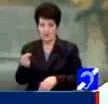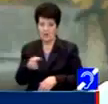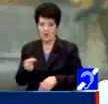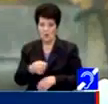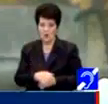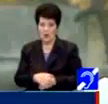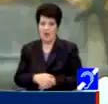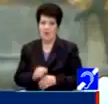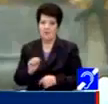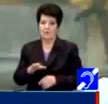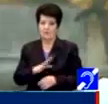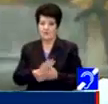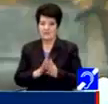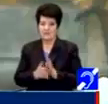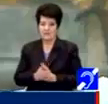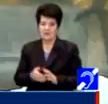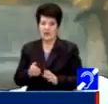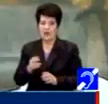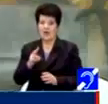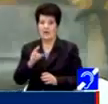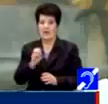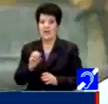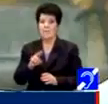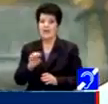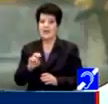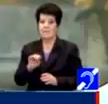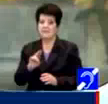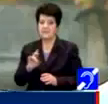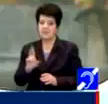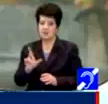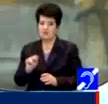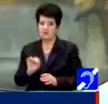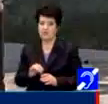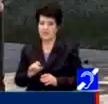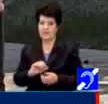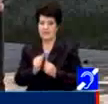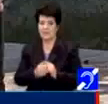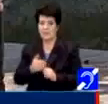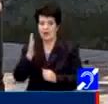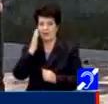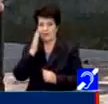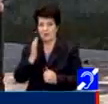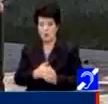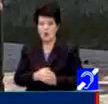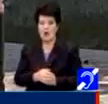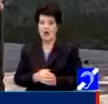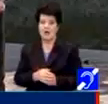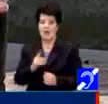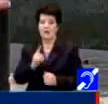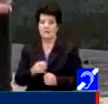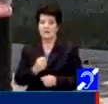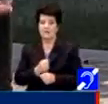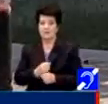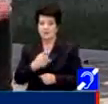alcoolice, pot să ducă la stări epileptice, duc la schimbarea memoriei. Medicul psihiatru narcolog Eudochia